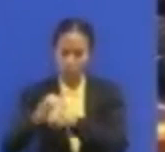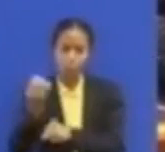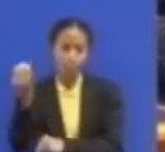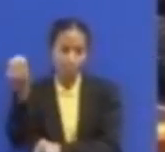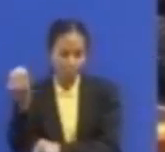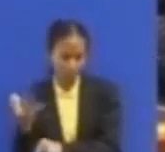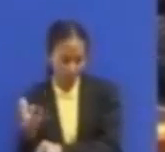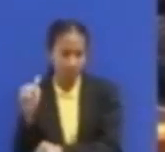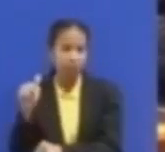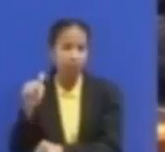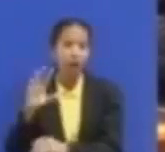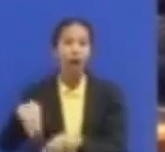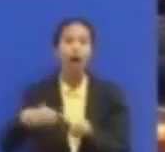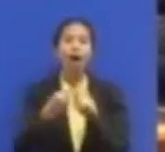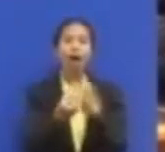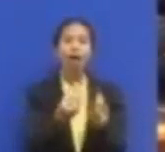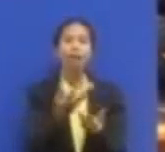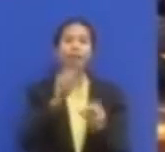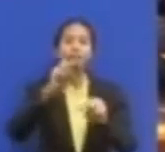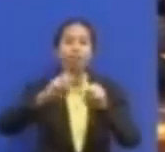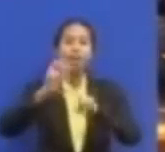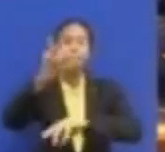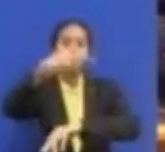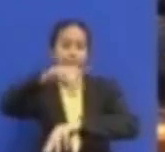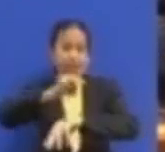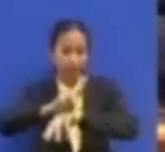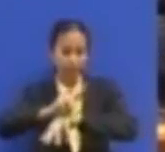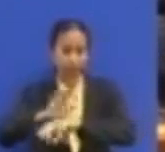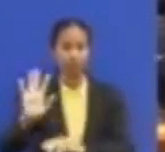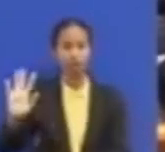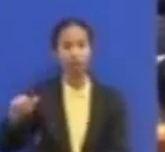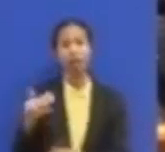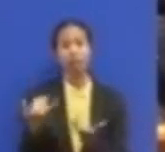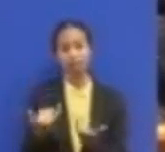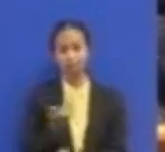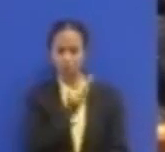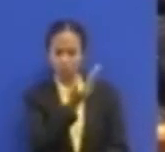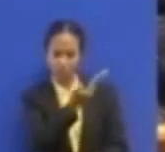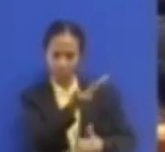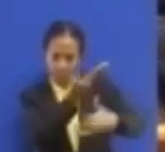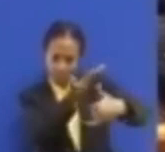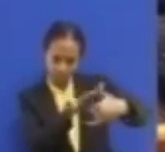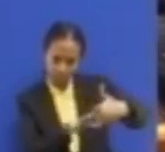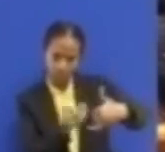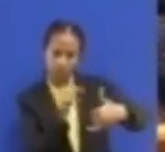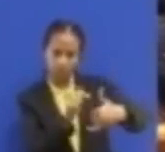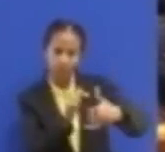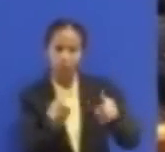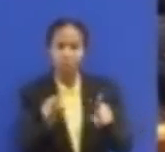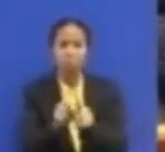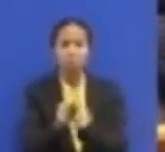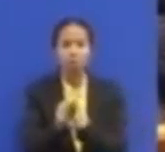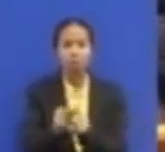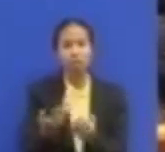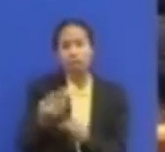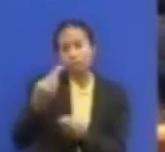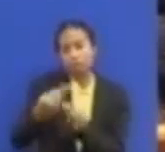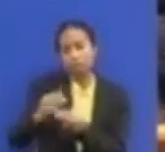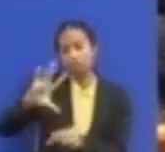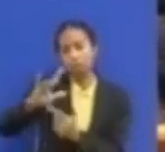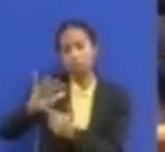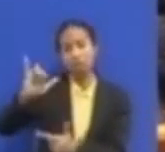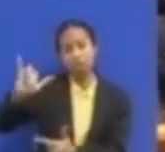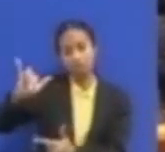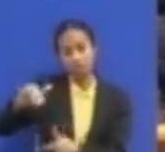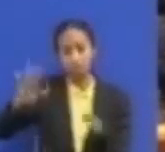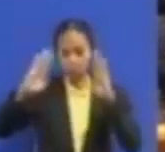นนะครับจากที่บรรดาสื่อมวลชนเขาบอกว่าบุคคลท่านนี้นะครับที่มีอาวุโสสูงสุดทางการเมืองชื่อว่าชัยชิดชอบเนี่ยมีความ